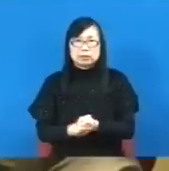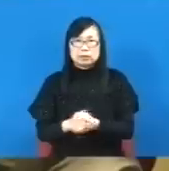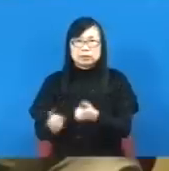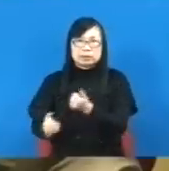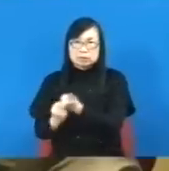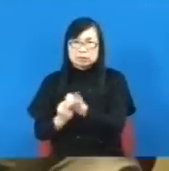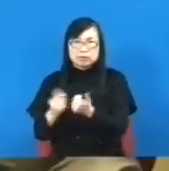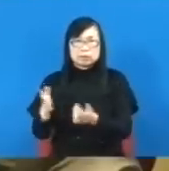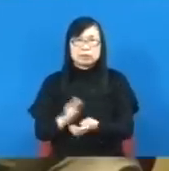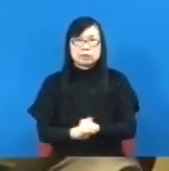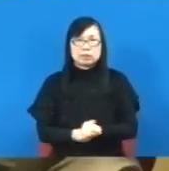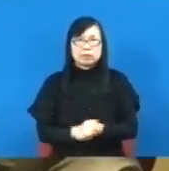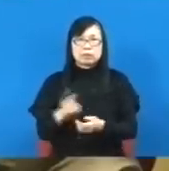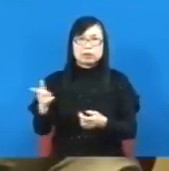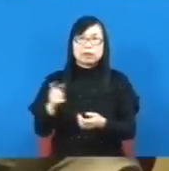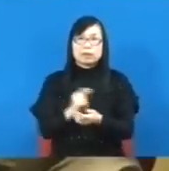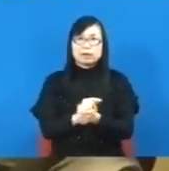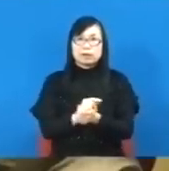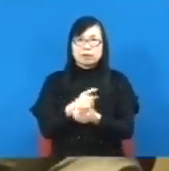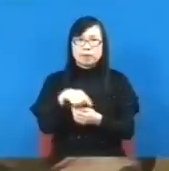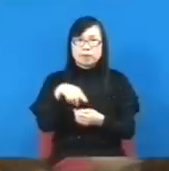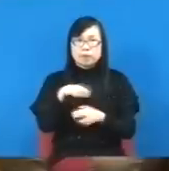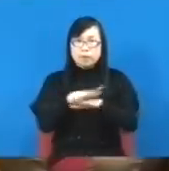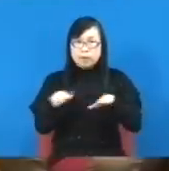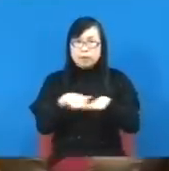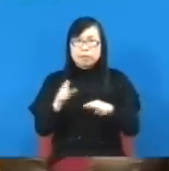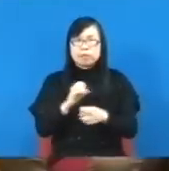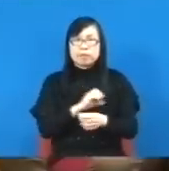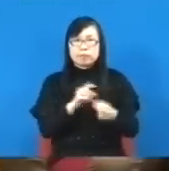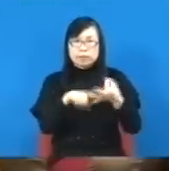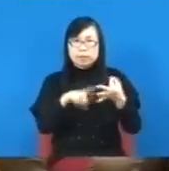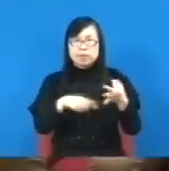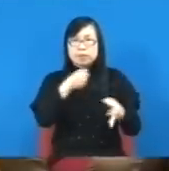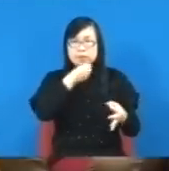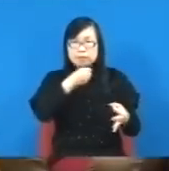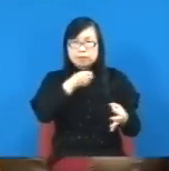徽？安徽嗰個？ 安徽啊嘛，我大家都係安徽出嚟咁啊，拉關係啊嘛。 咁呢啲就嗰個記者